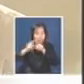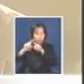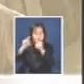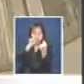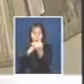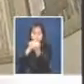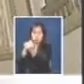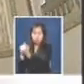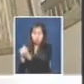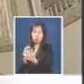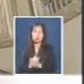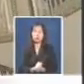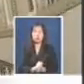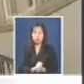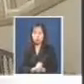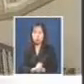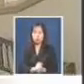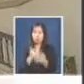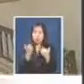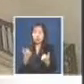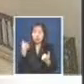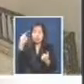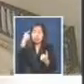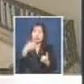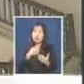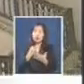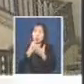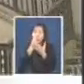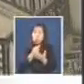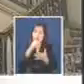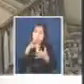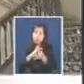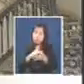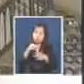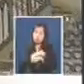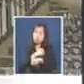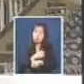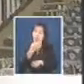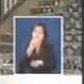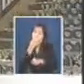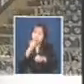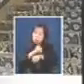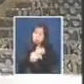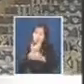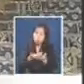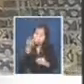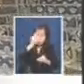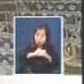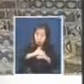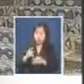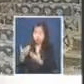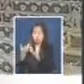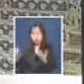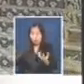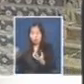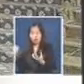พอค่าแรงเพิ่มสูงขึ้นคิดว่ามันจะไปช่วยเหลือกับค่าของที่ประชาชนที่มันปรับตัวเพิ่มขึ้นมาด้วยไหมครับเพราะว่าที่ผ่านมามีต้น